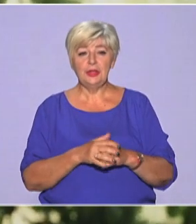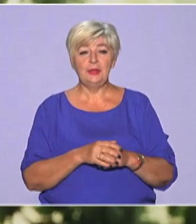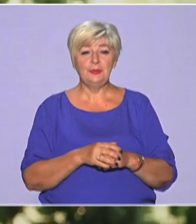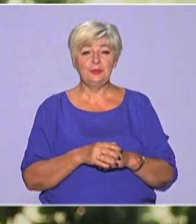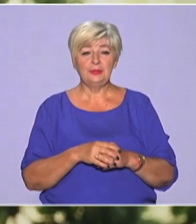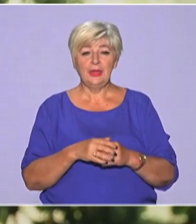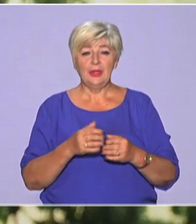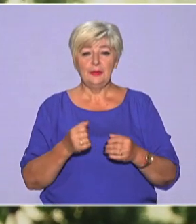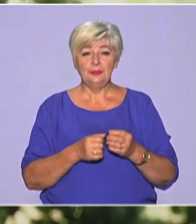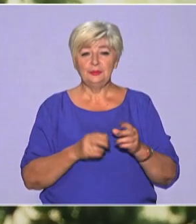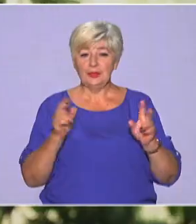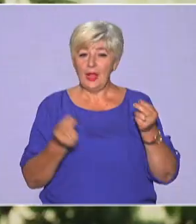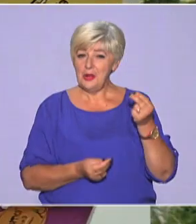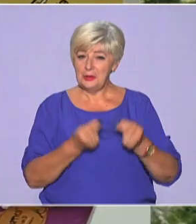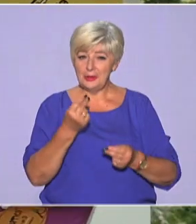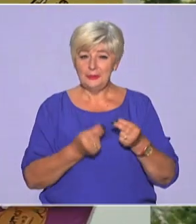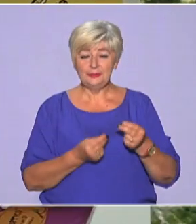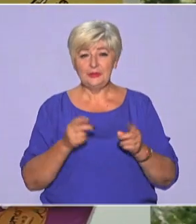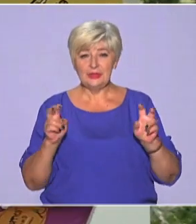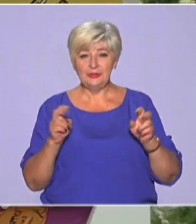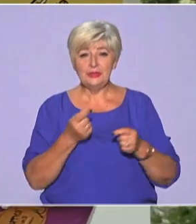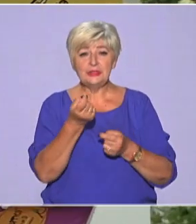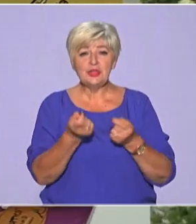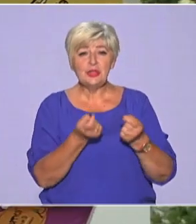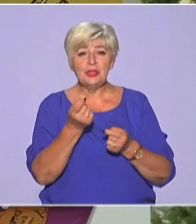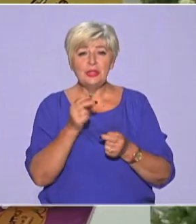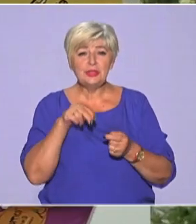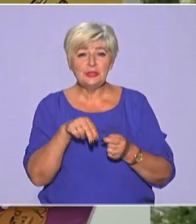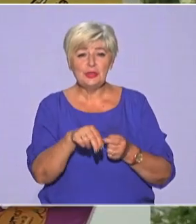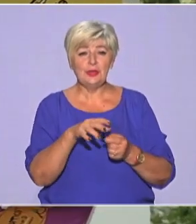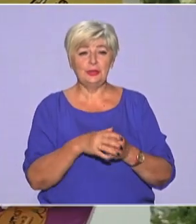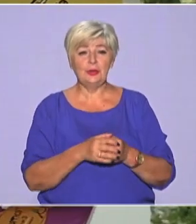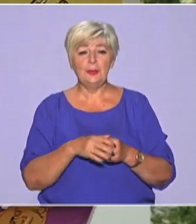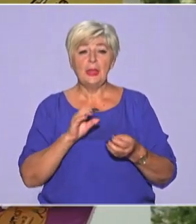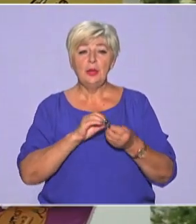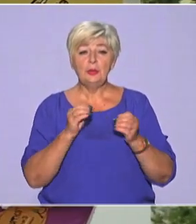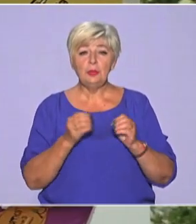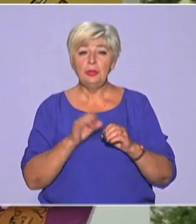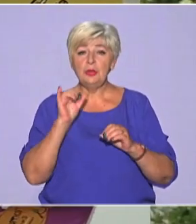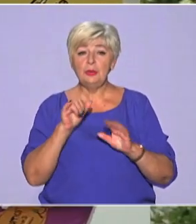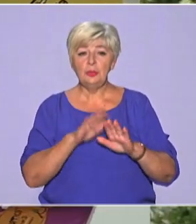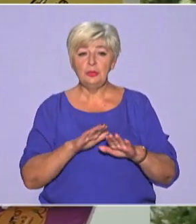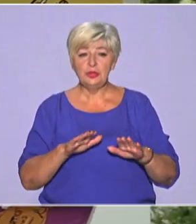«Насіннятко». І вона дійсно незвичайна. Ми побачили, що, знаєте, проблема у дітей.